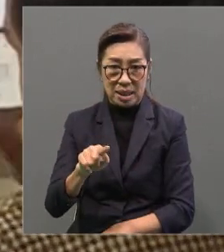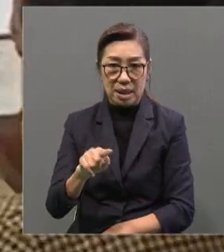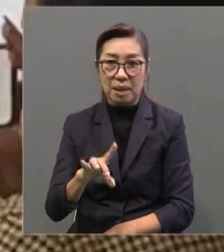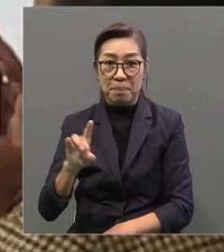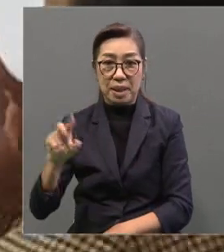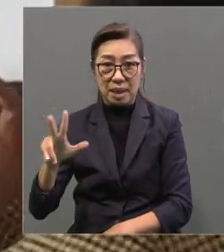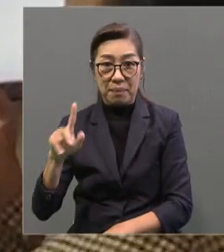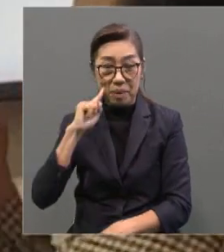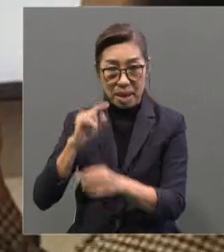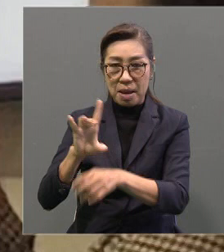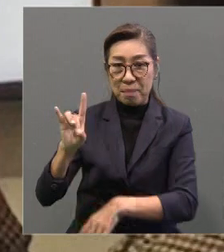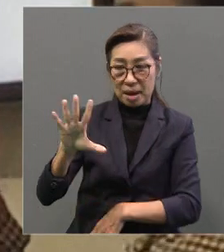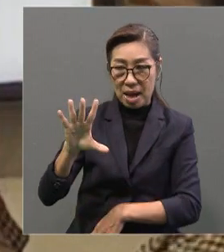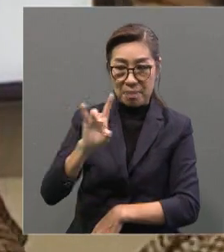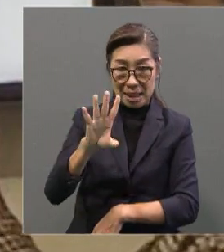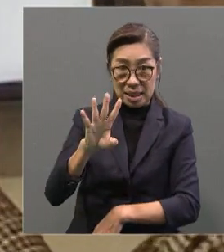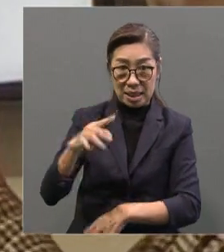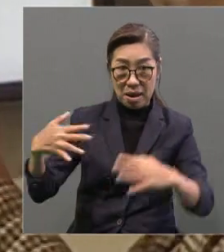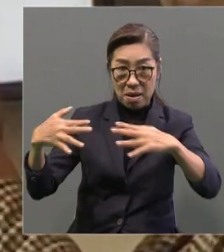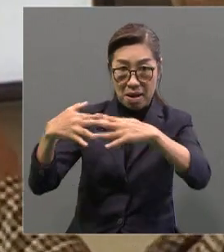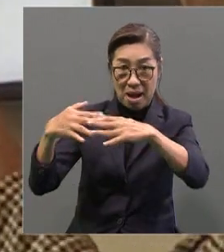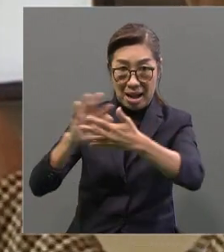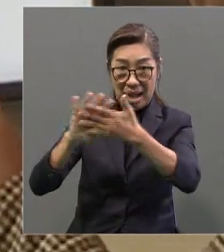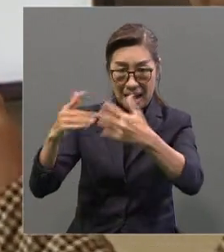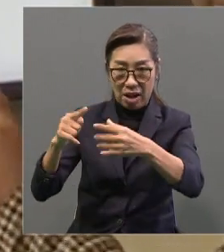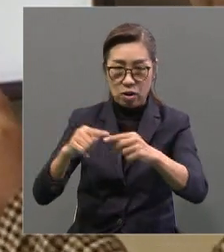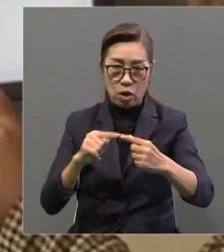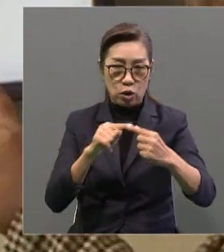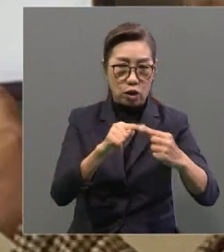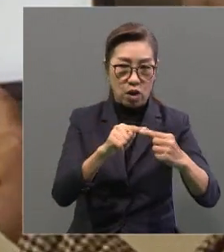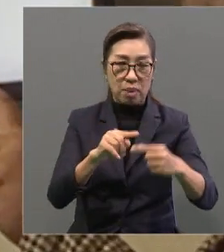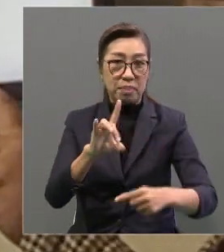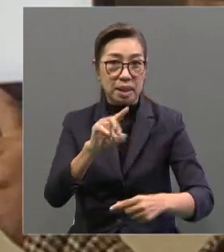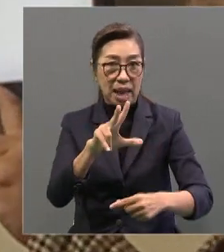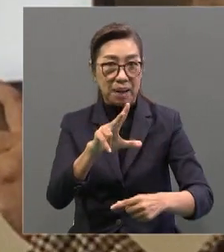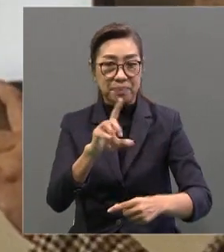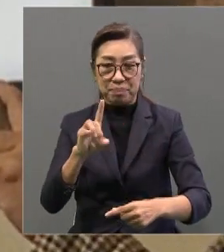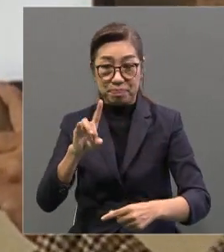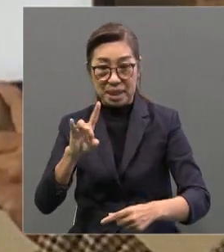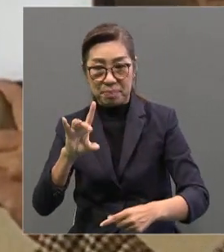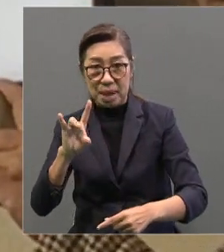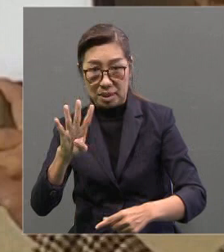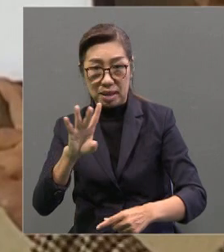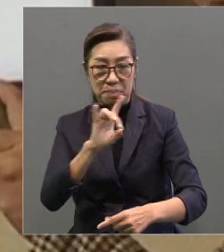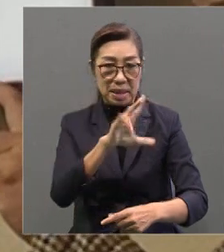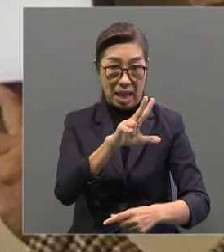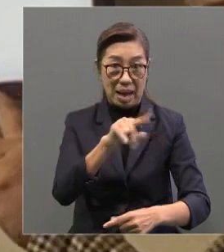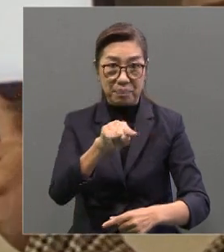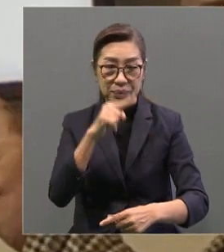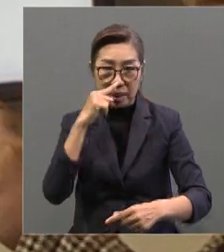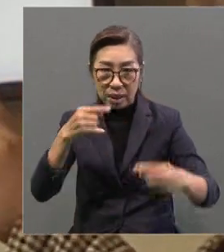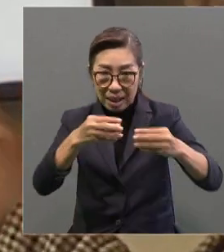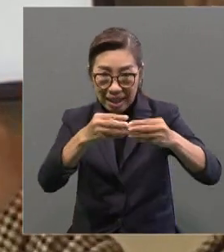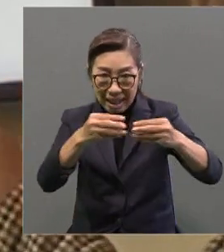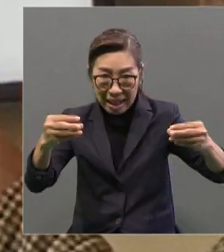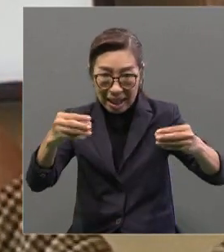83นะก็มีการกำลังอยู่ระหว่างที่เกิดเหตุเนี่ยมีการดึงลวดระหว่างเพียร์84 83ใน